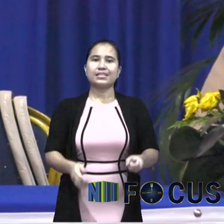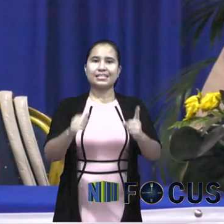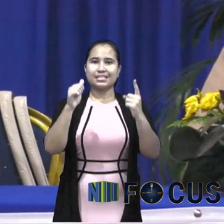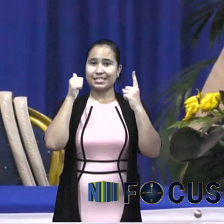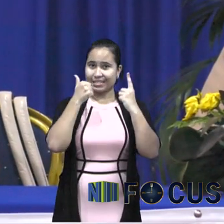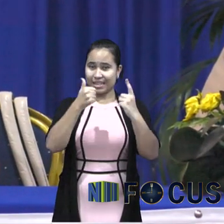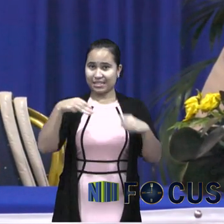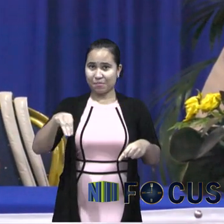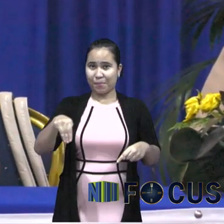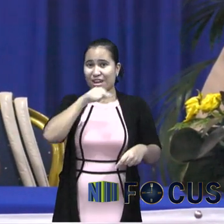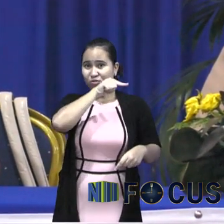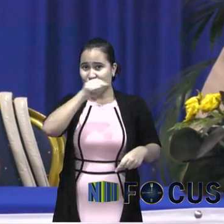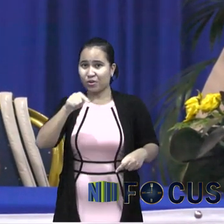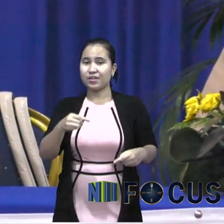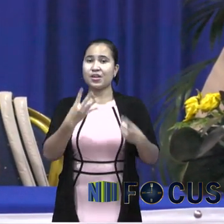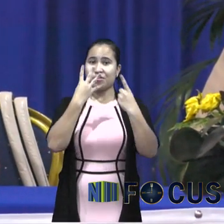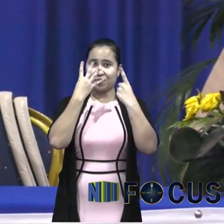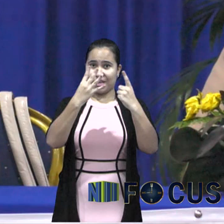tot en met 14 april.